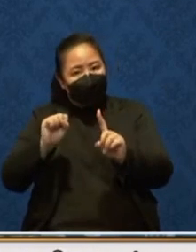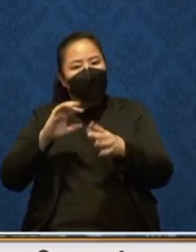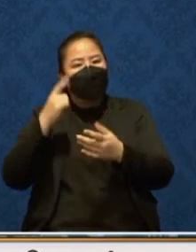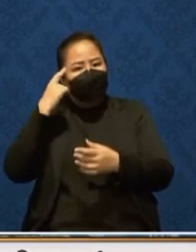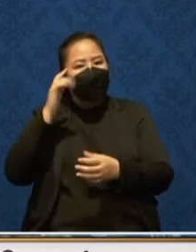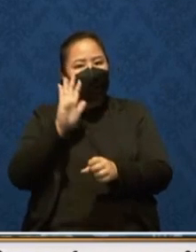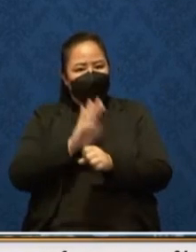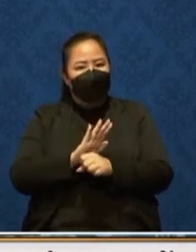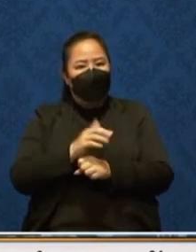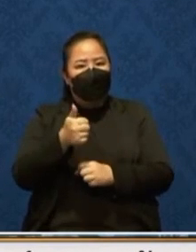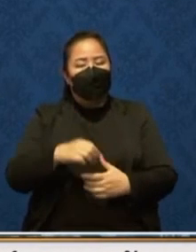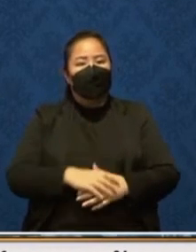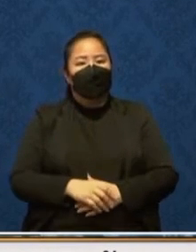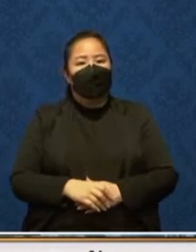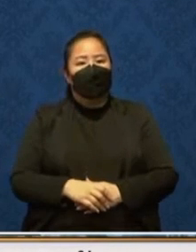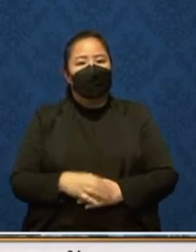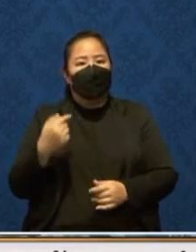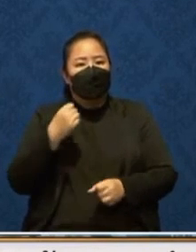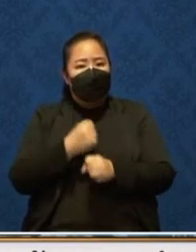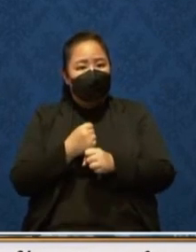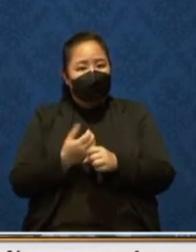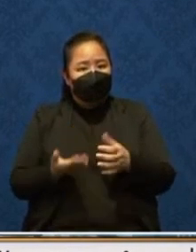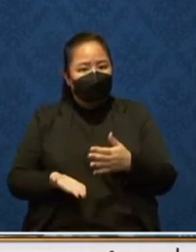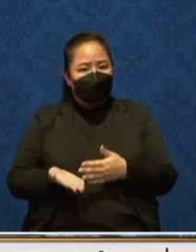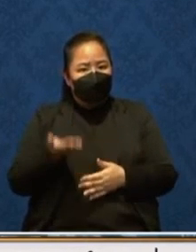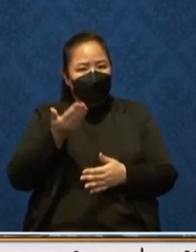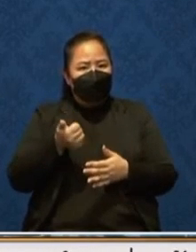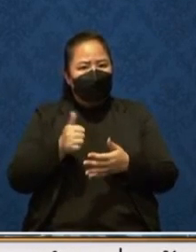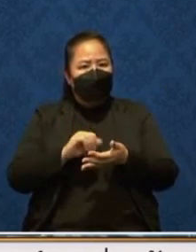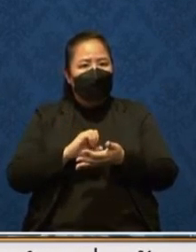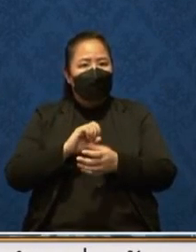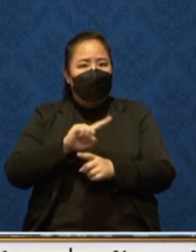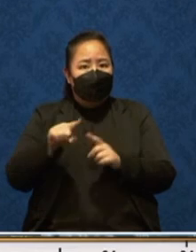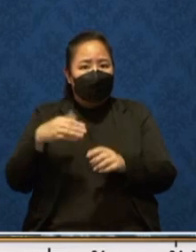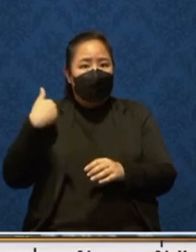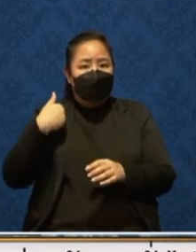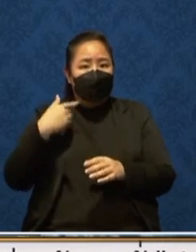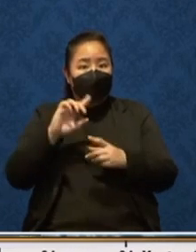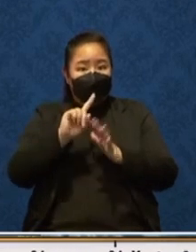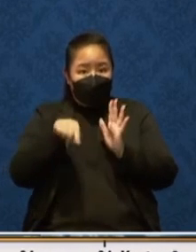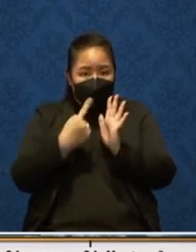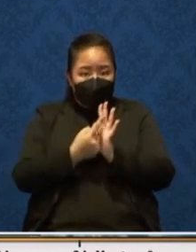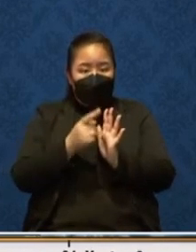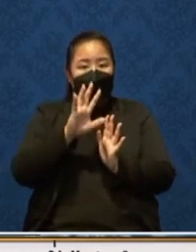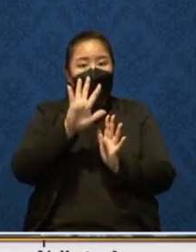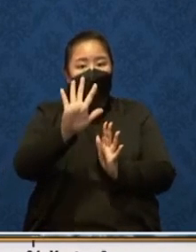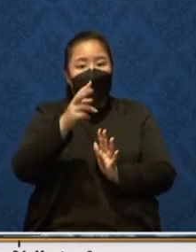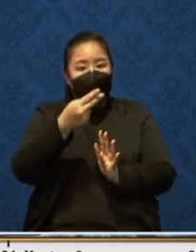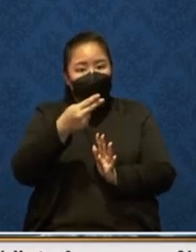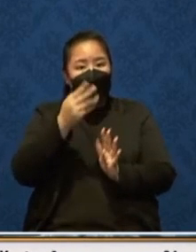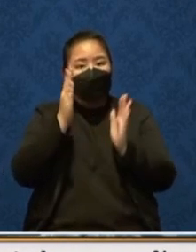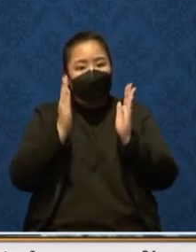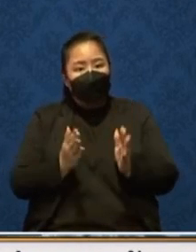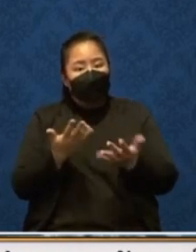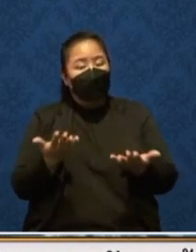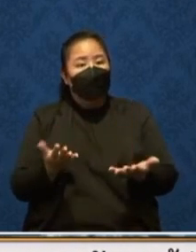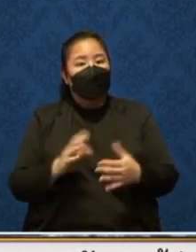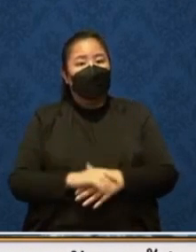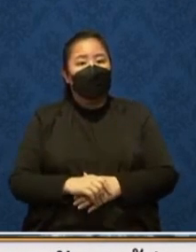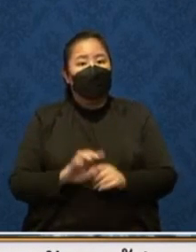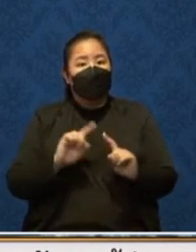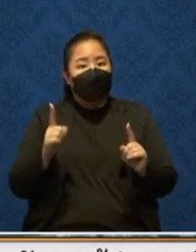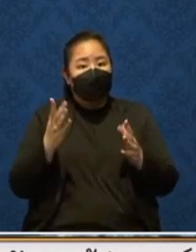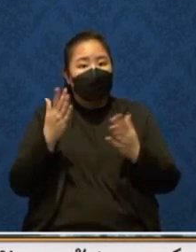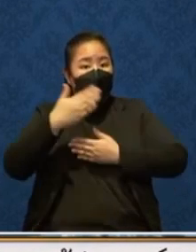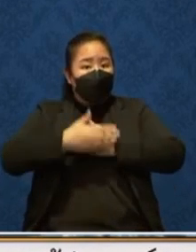บดีๆนะครับทำใหมัประสทธภาพมสงๆ อย่นี้มันกได้ชวโงหรอ 50,000 คนต่อชวโงต่ทตทางหรอวารถไฟ